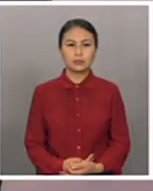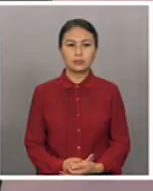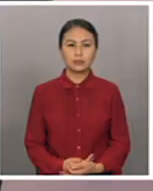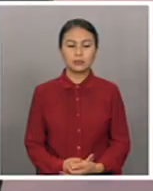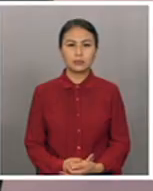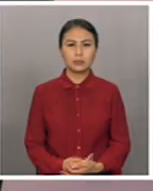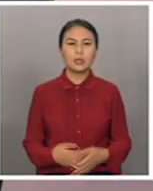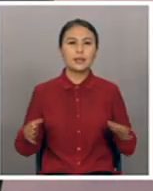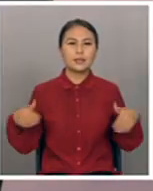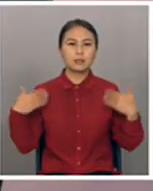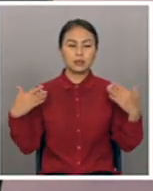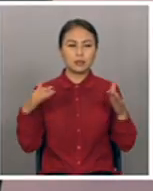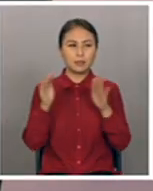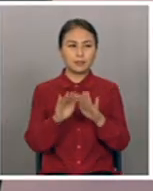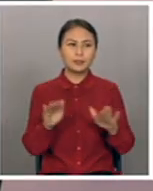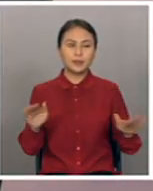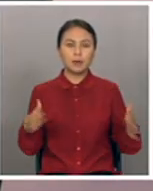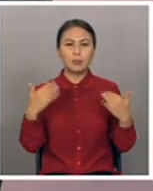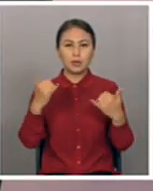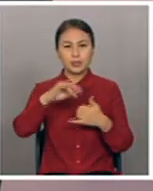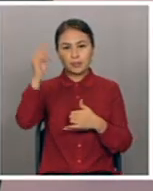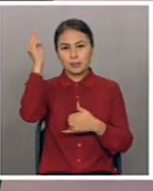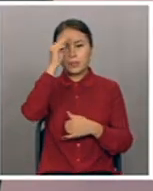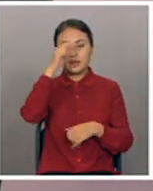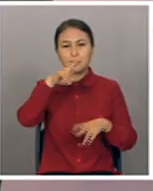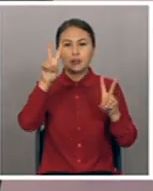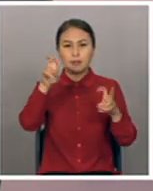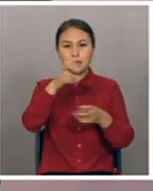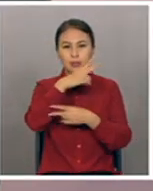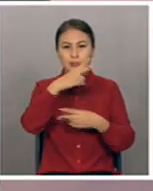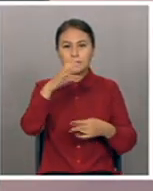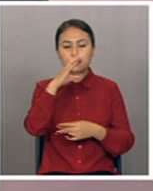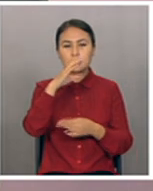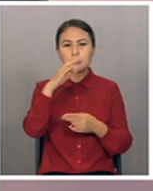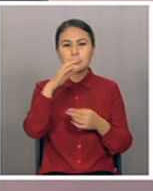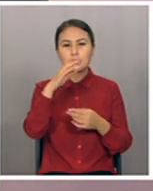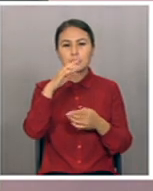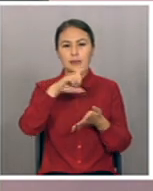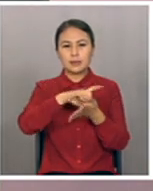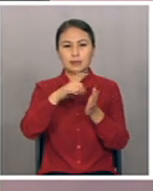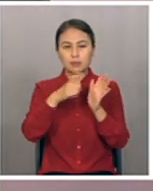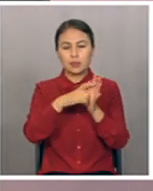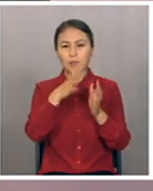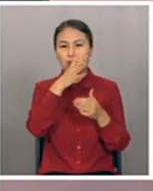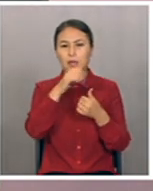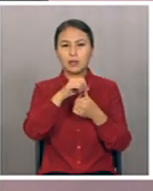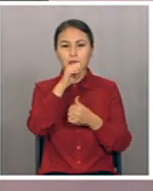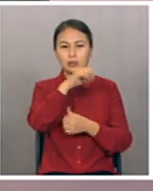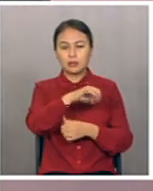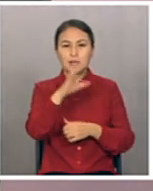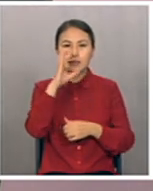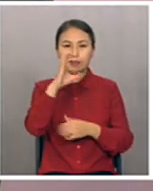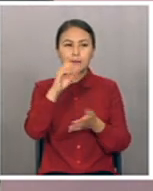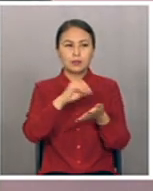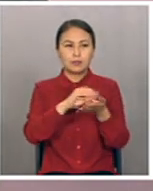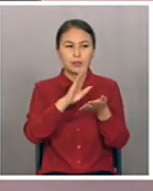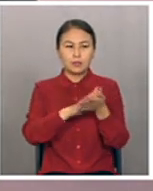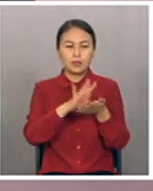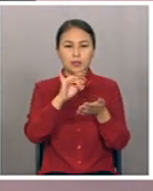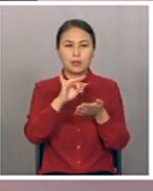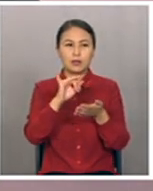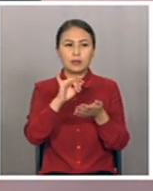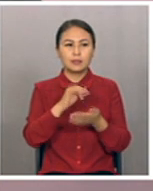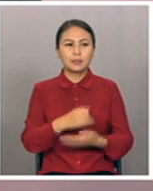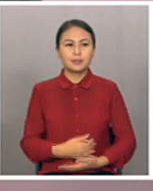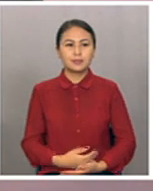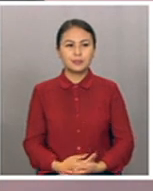Сәлеметсіңдер ме, балалар? Бүгінгі сабағымыздың тақырыбы – сыныптан тыс уақытта. С дыбысы мен әрпі.